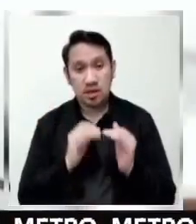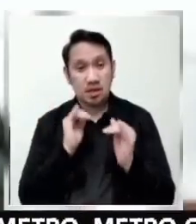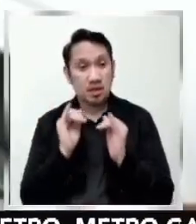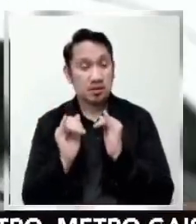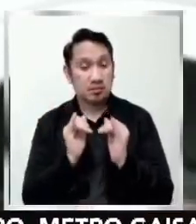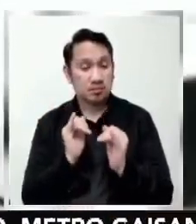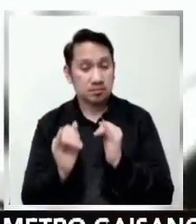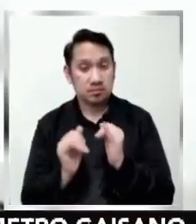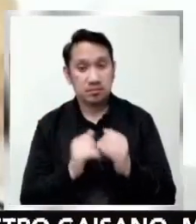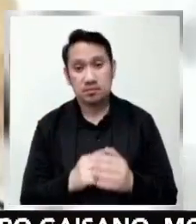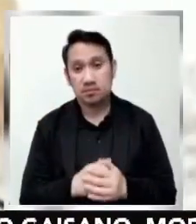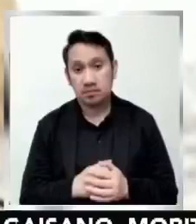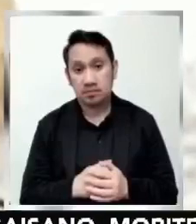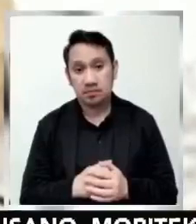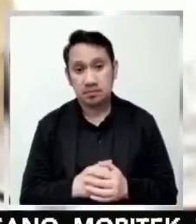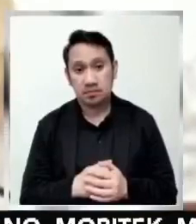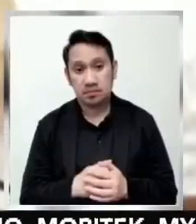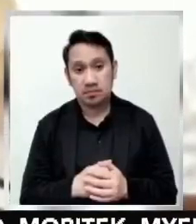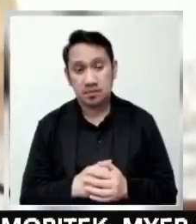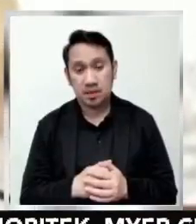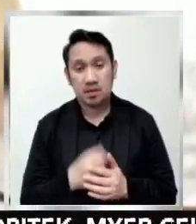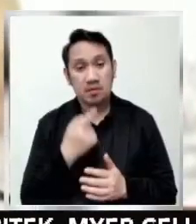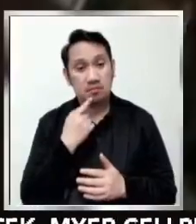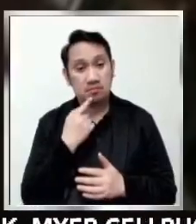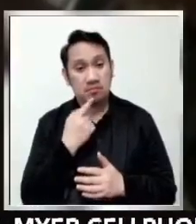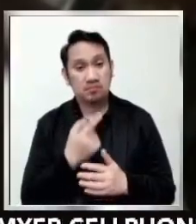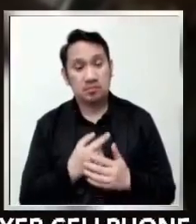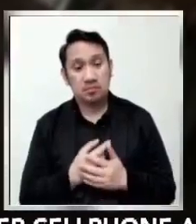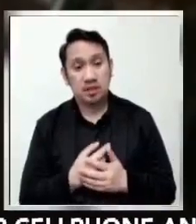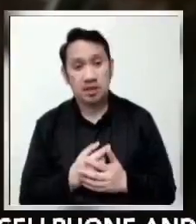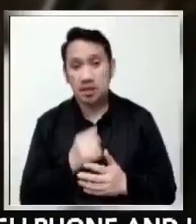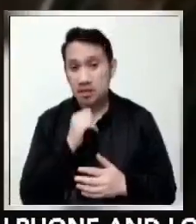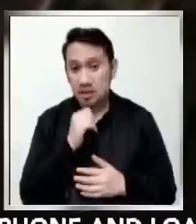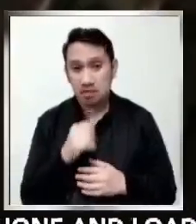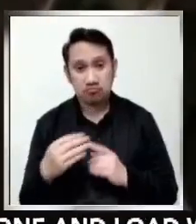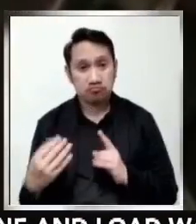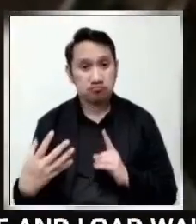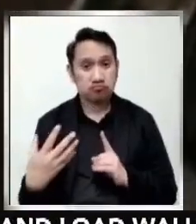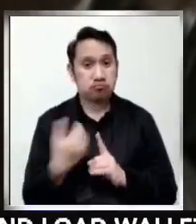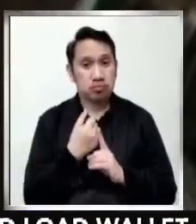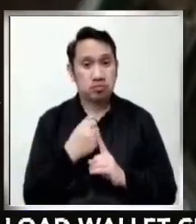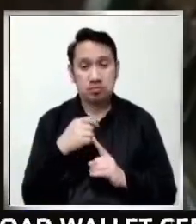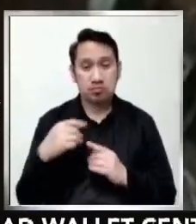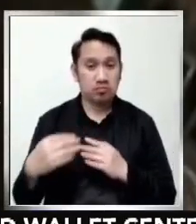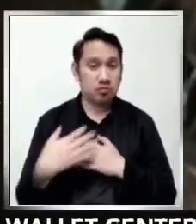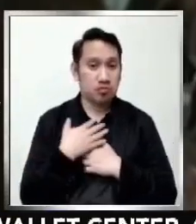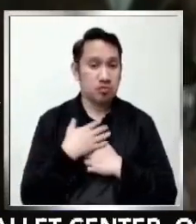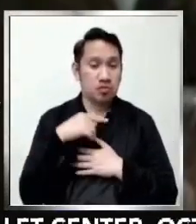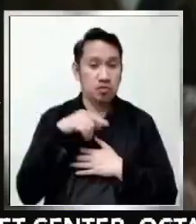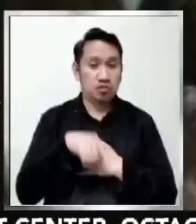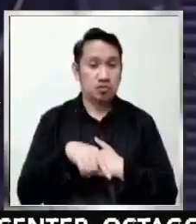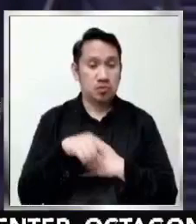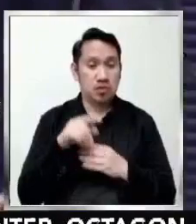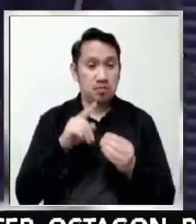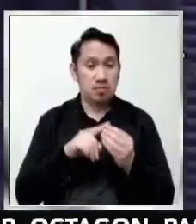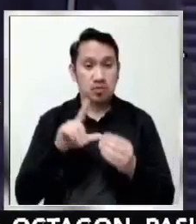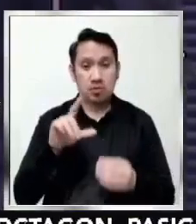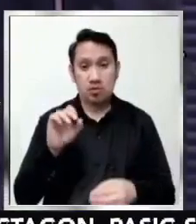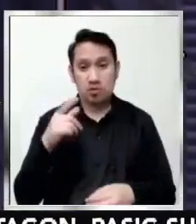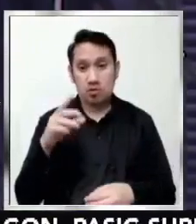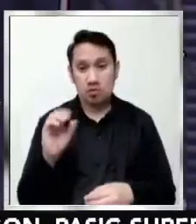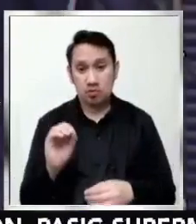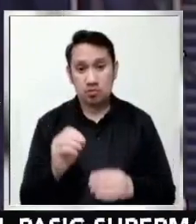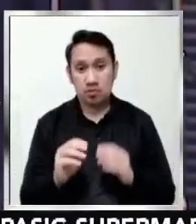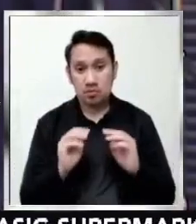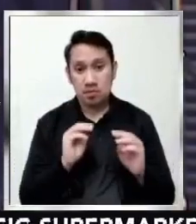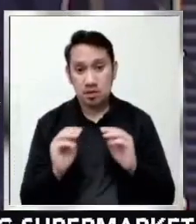at CEO Alejandro Tengco, sinabi niyang hindi siya apektado sa samut-saring reaksyon at pagkadismaya kaugnay sa logo. Management